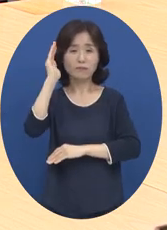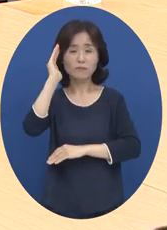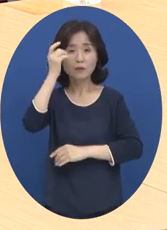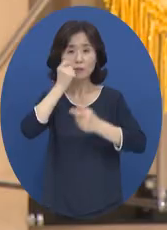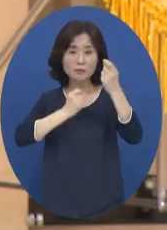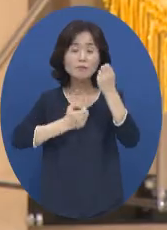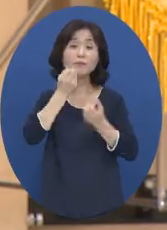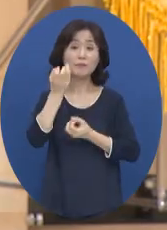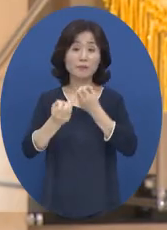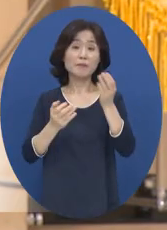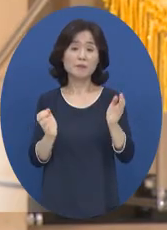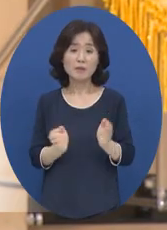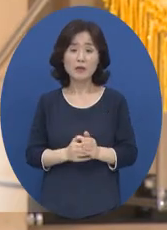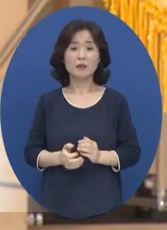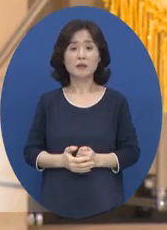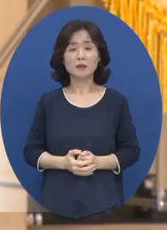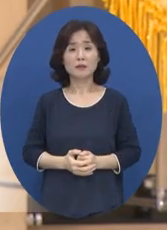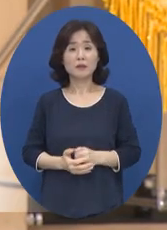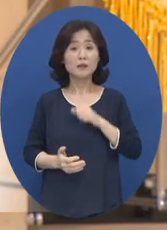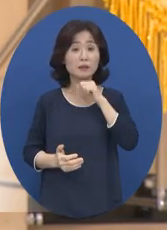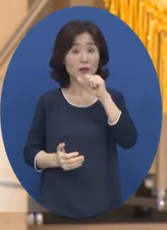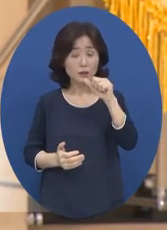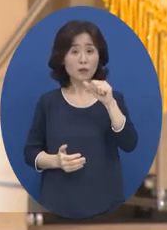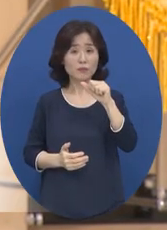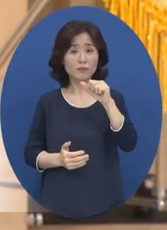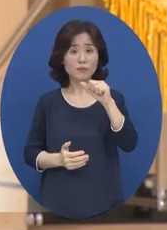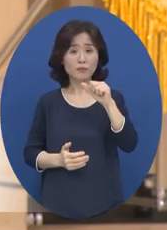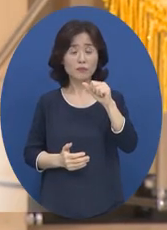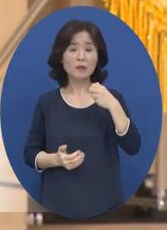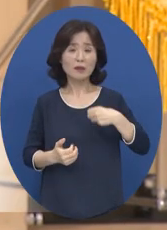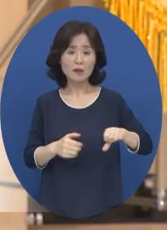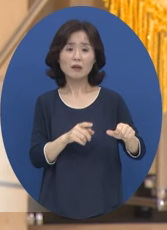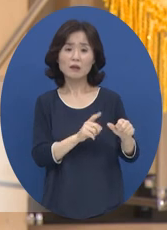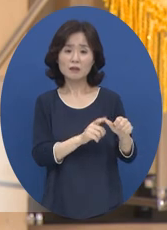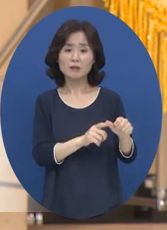했습니다. 그 5살짜리 아이가